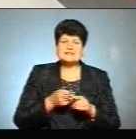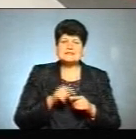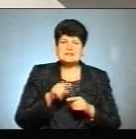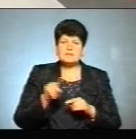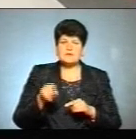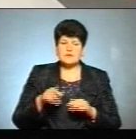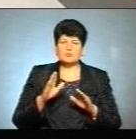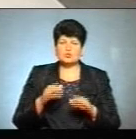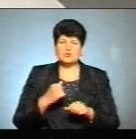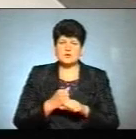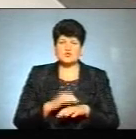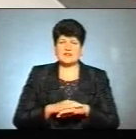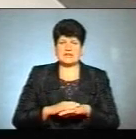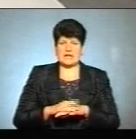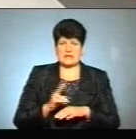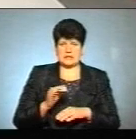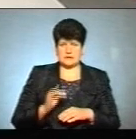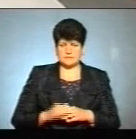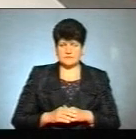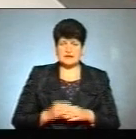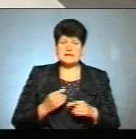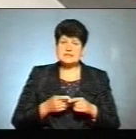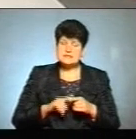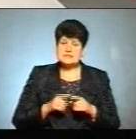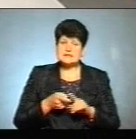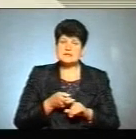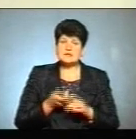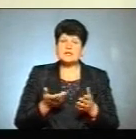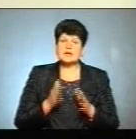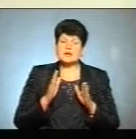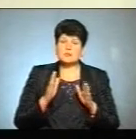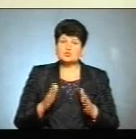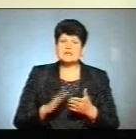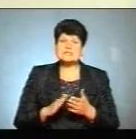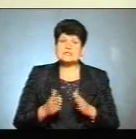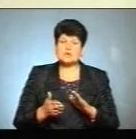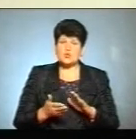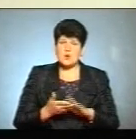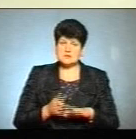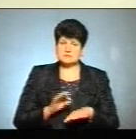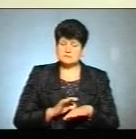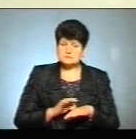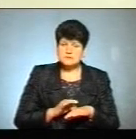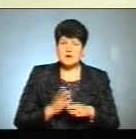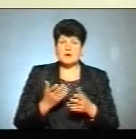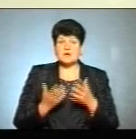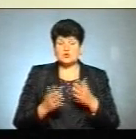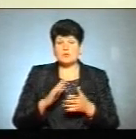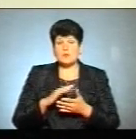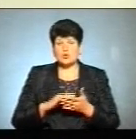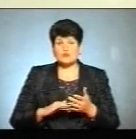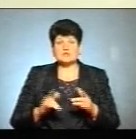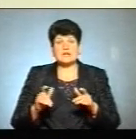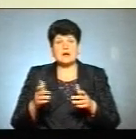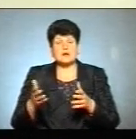будуть працювати ринки? Це залежить, яка буде епідситуація, допоки буде продовжуватися карантин.